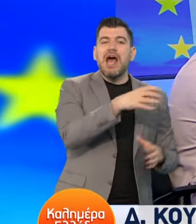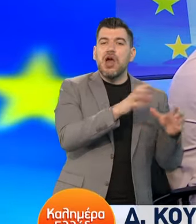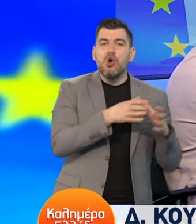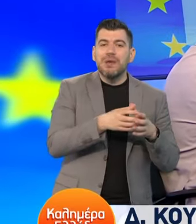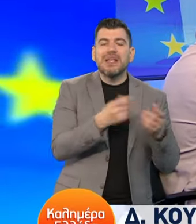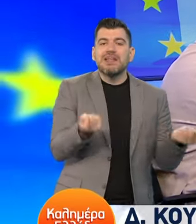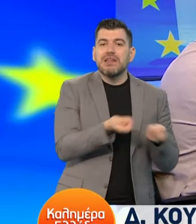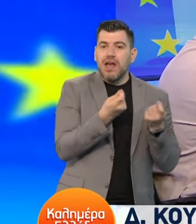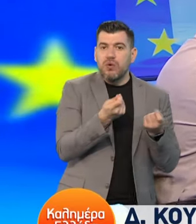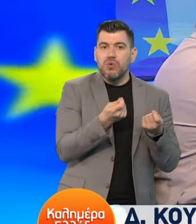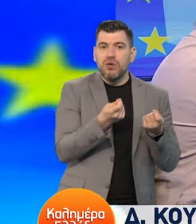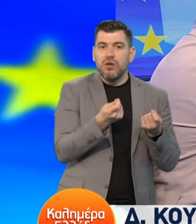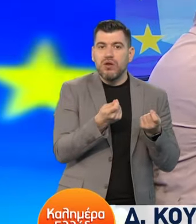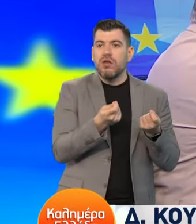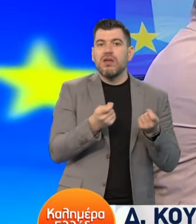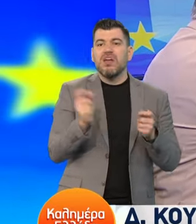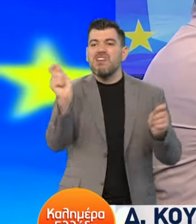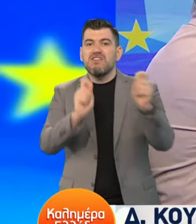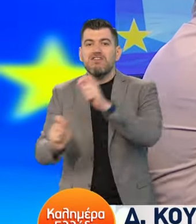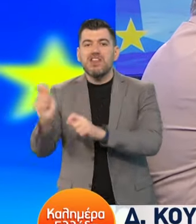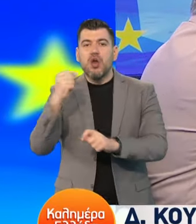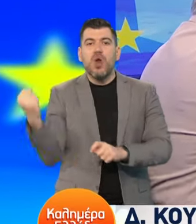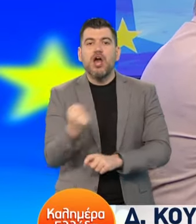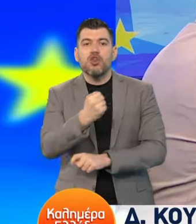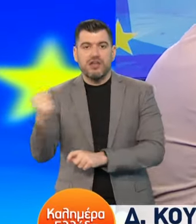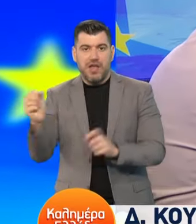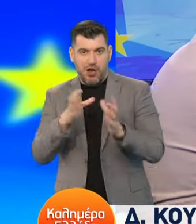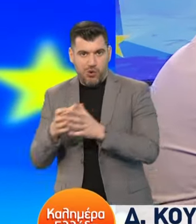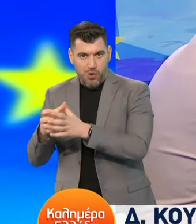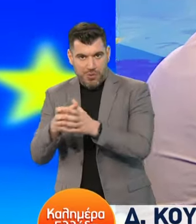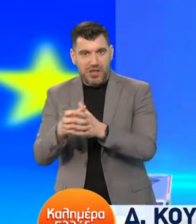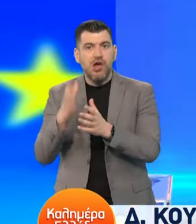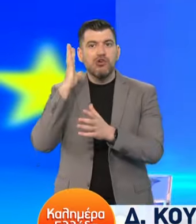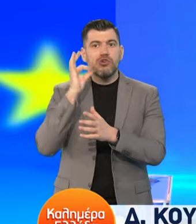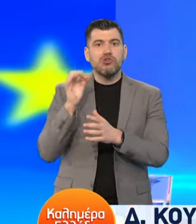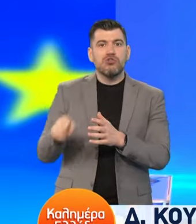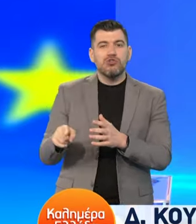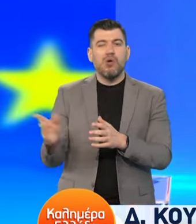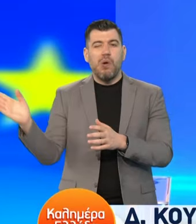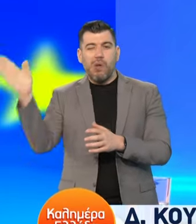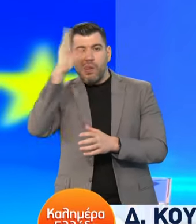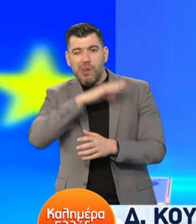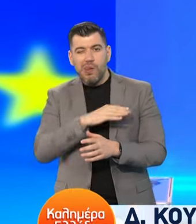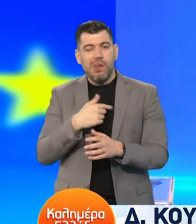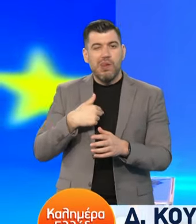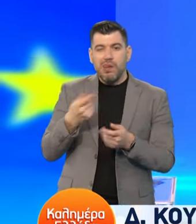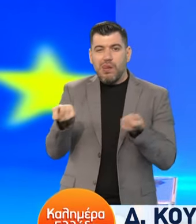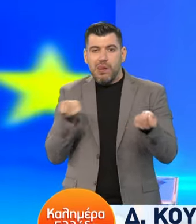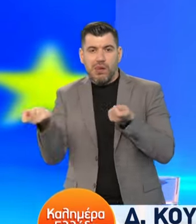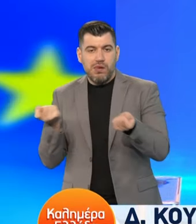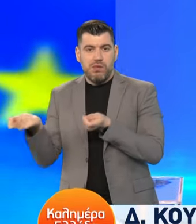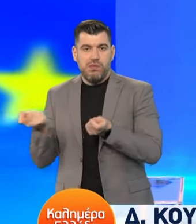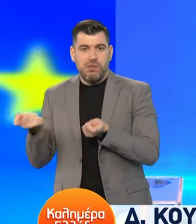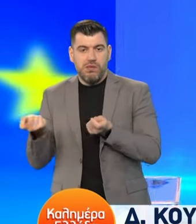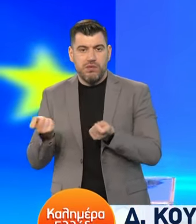όταν βλέπει γιατί έχουν ακραίες θέσεις, ο φασισμός ή η ακροδεξία, μας πάνε σε αντιδραστικές θέσεις που μας πάνε